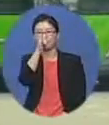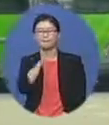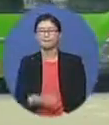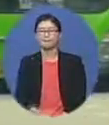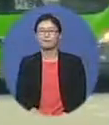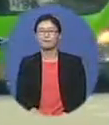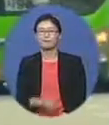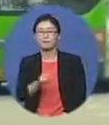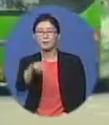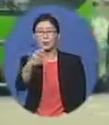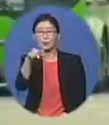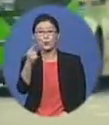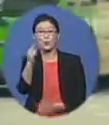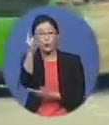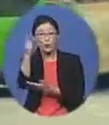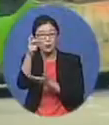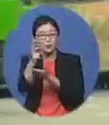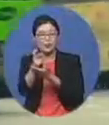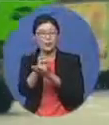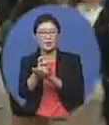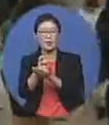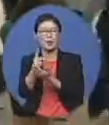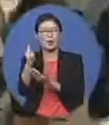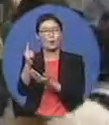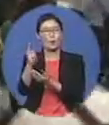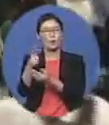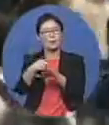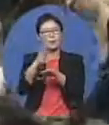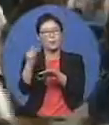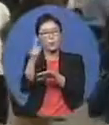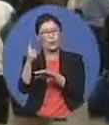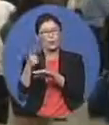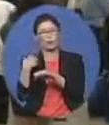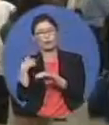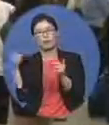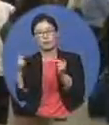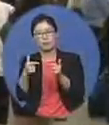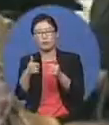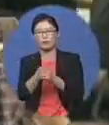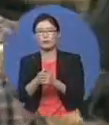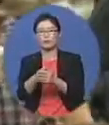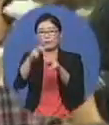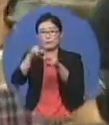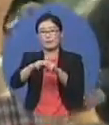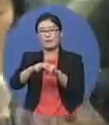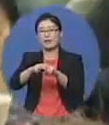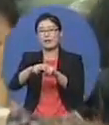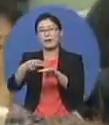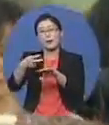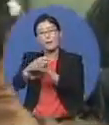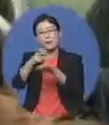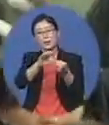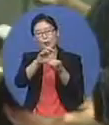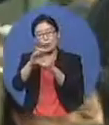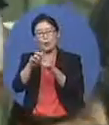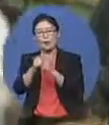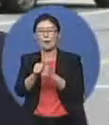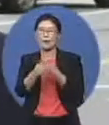도는 조조요금제가 요금 부담을 줄이는 한편 광역버스 좌석제 정착에도 도움을 줄 거란